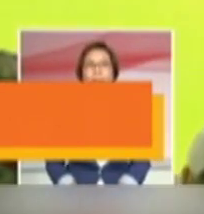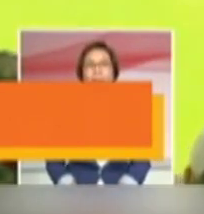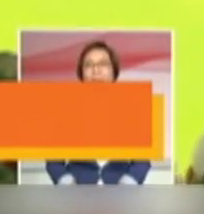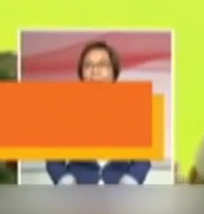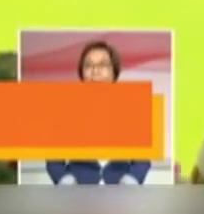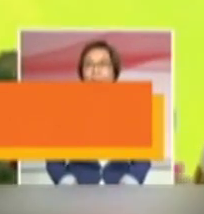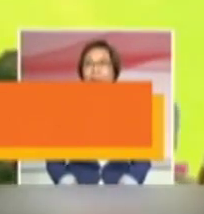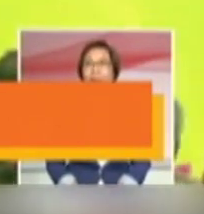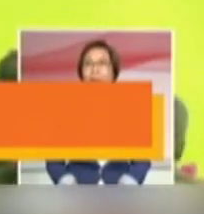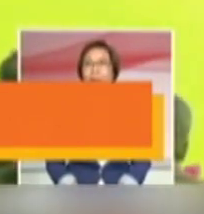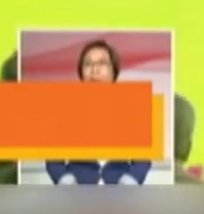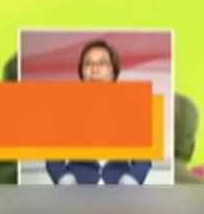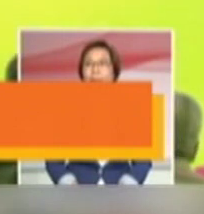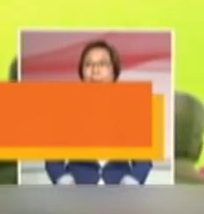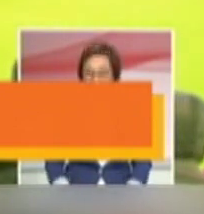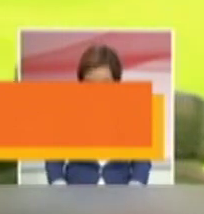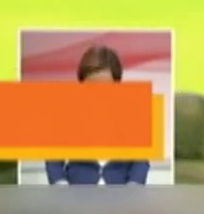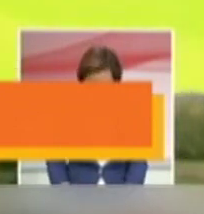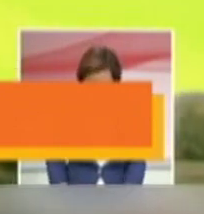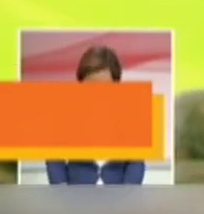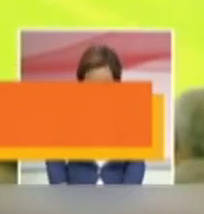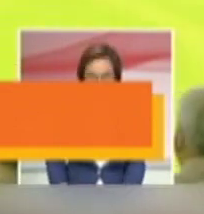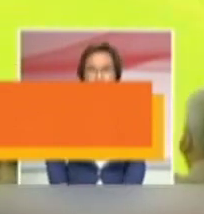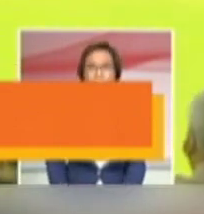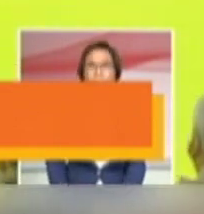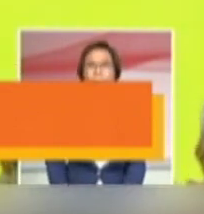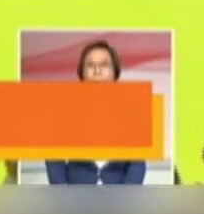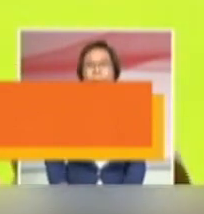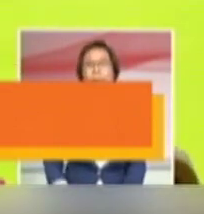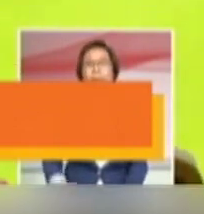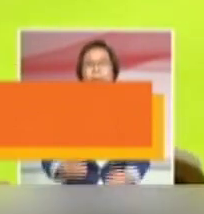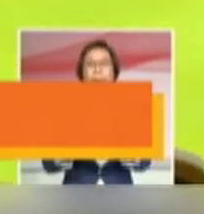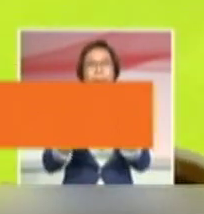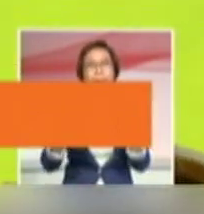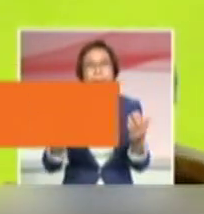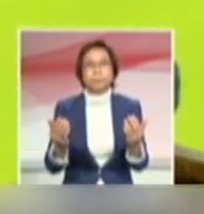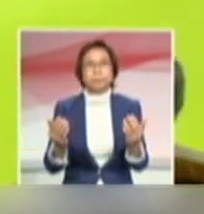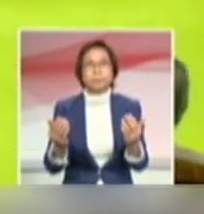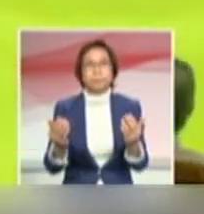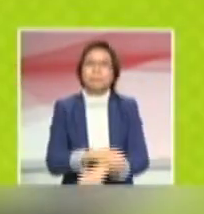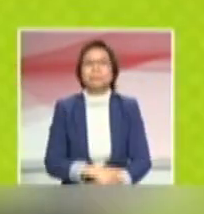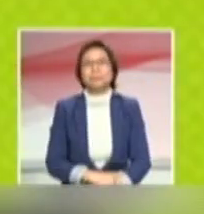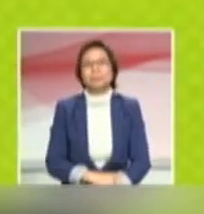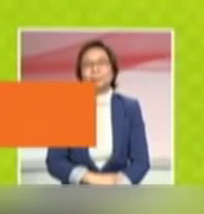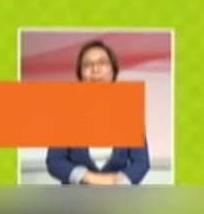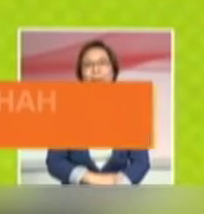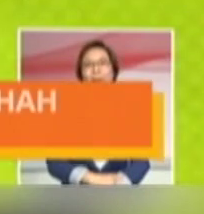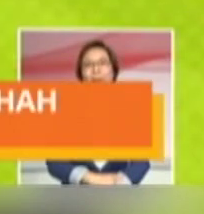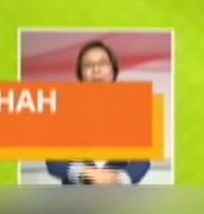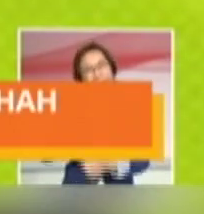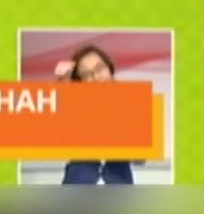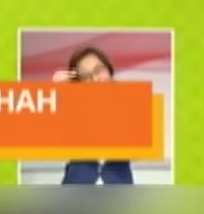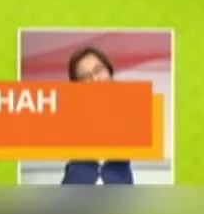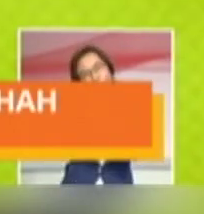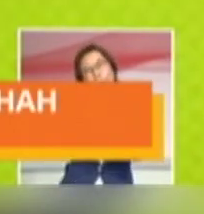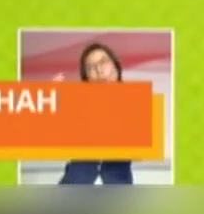Titah baginda, 5 prinsip rukun negara perlu dijadikan panduan dan amalan semua pihak termasuk pemimpin negara. Mengimbau